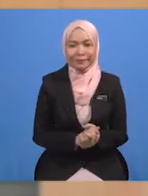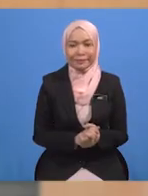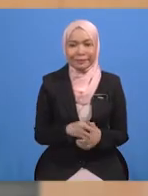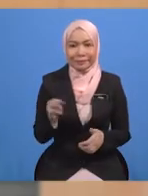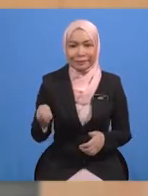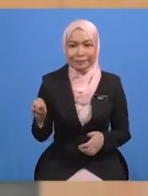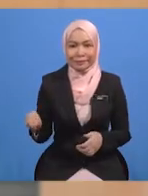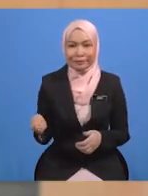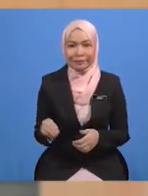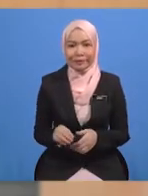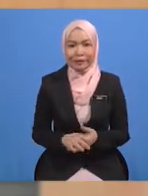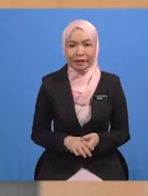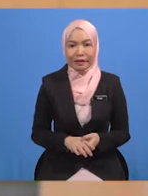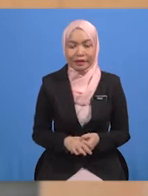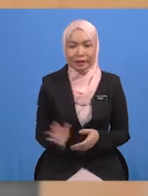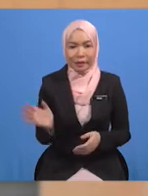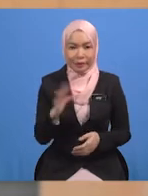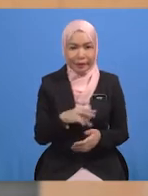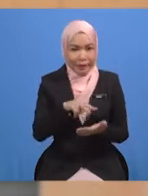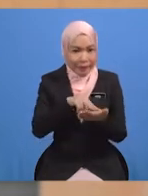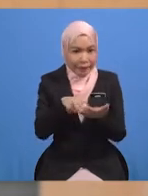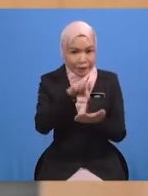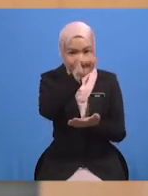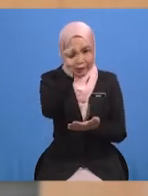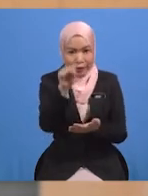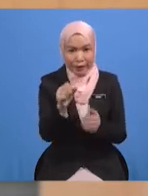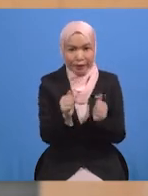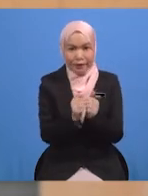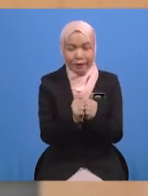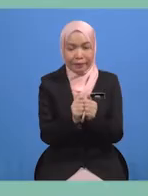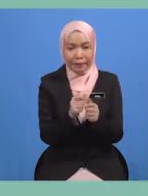murid-murid, sila baca soalan dengan teliti.